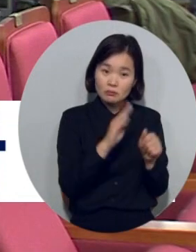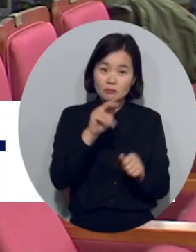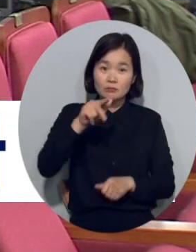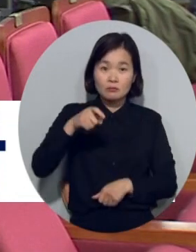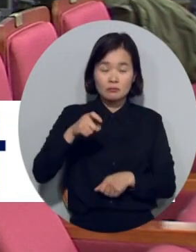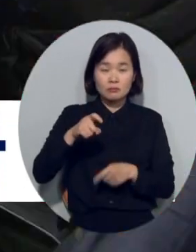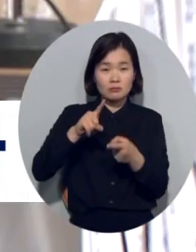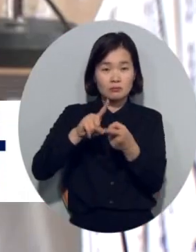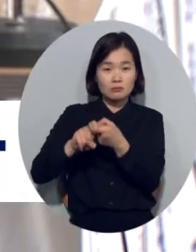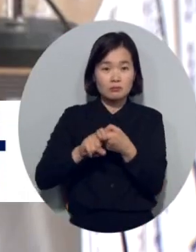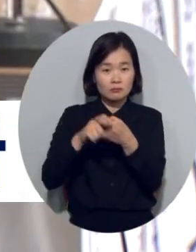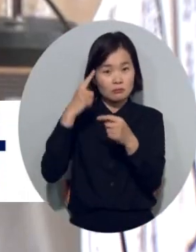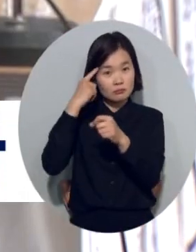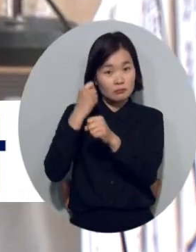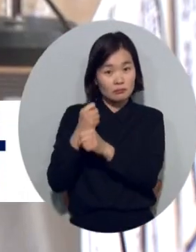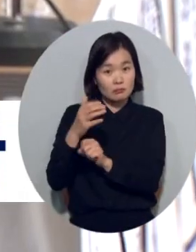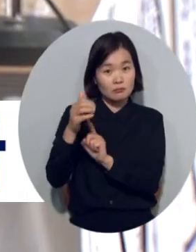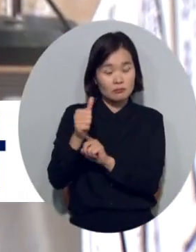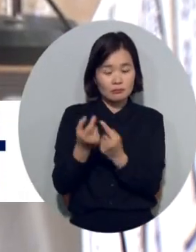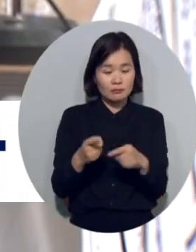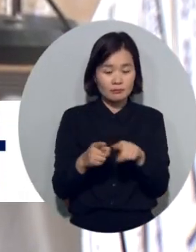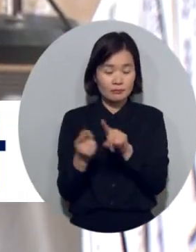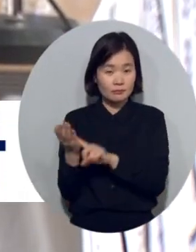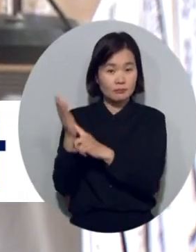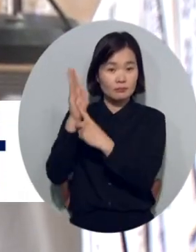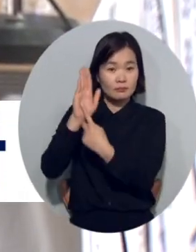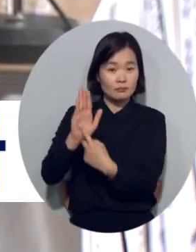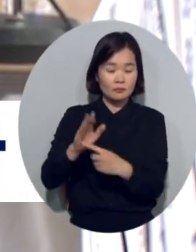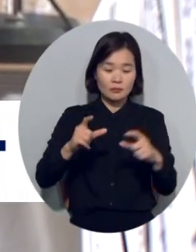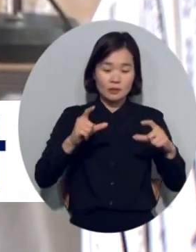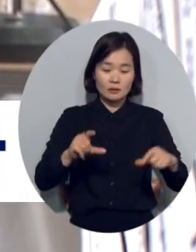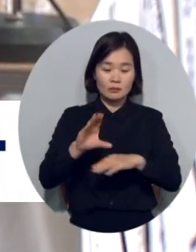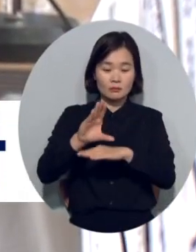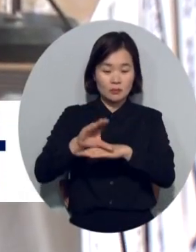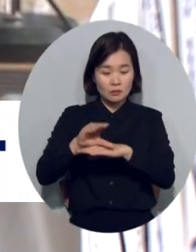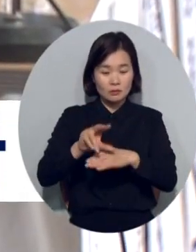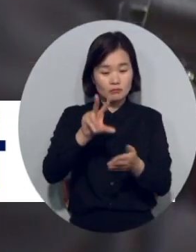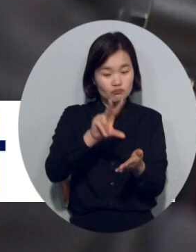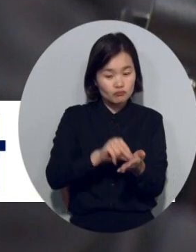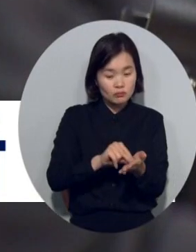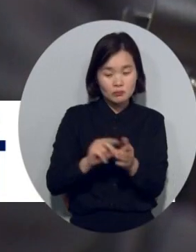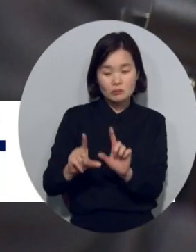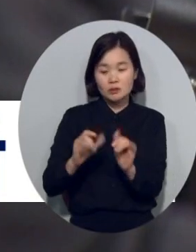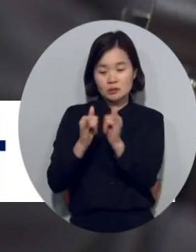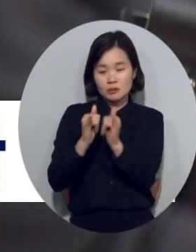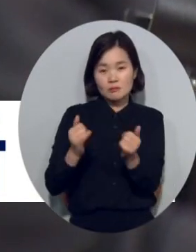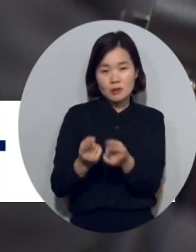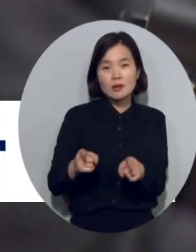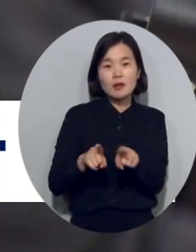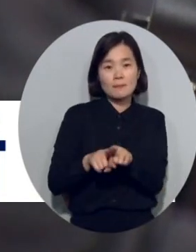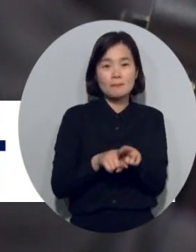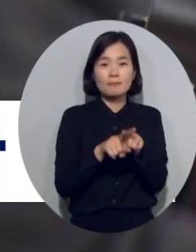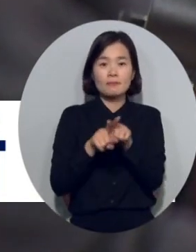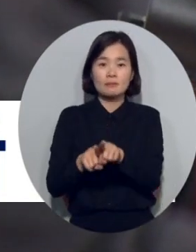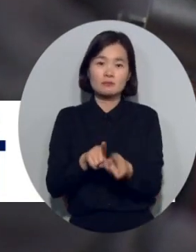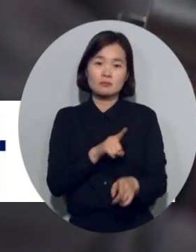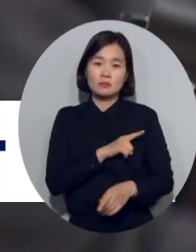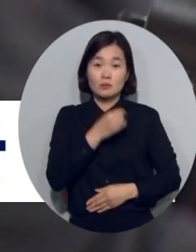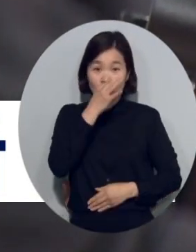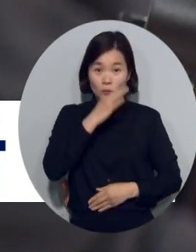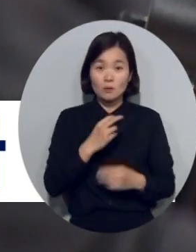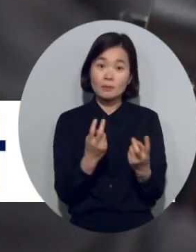참여미디어연구소 소장은 공동 발제를 통해서 지역방송은 지역의 문제를 지역 주민들에게 맡기는 가장